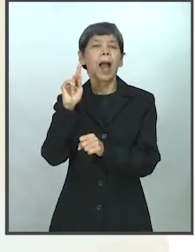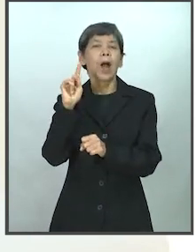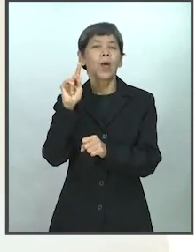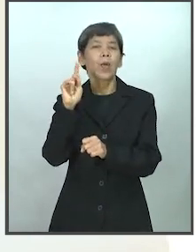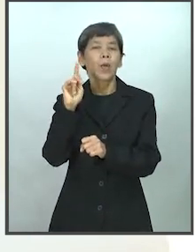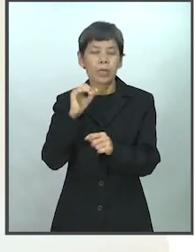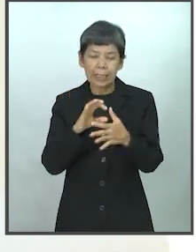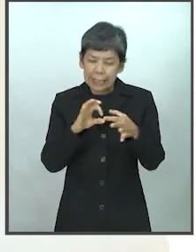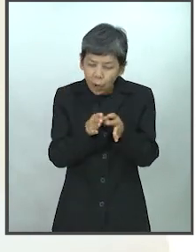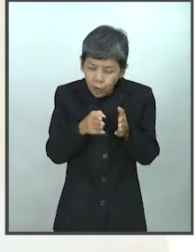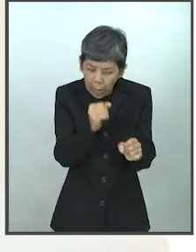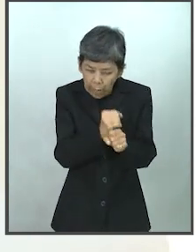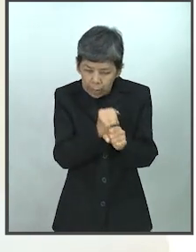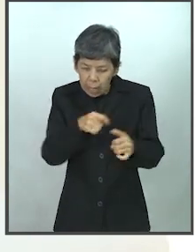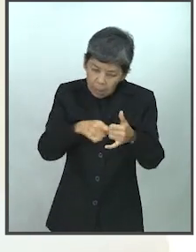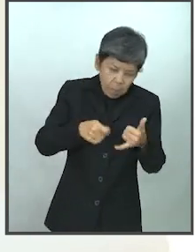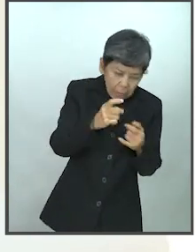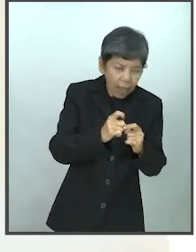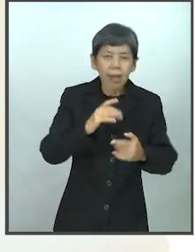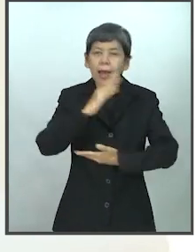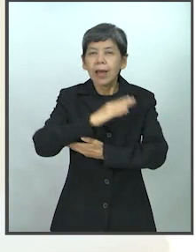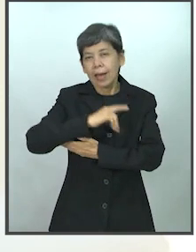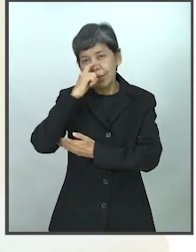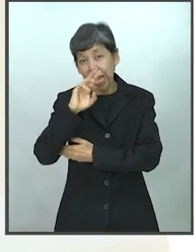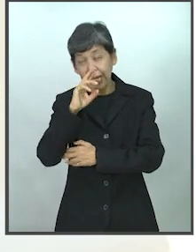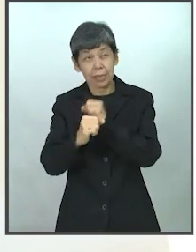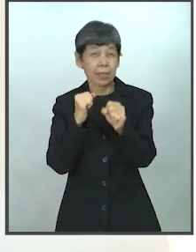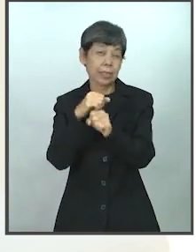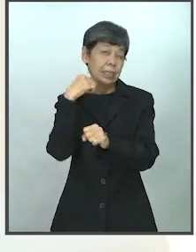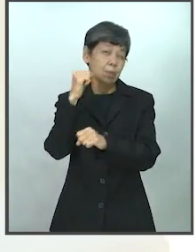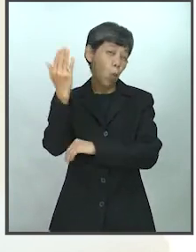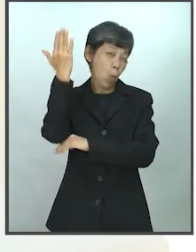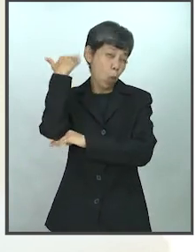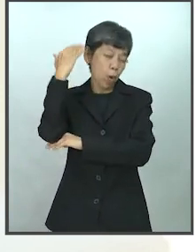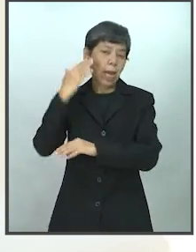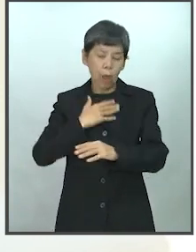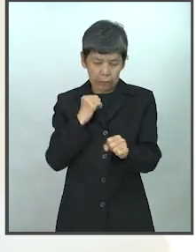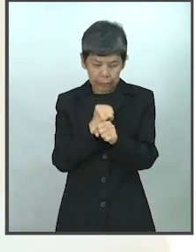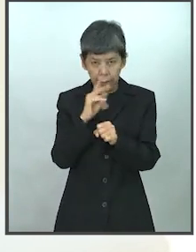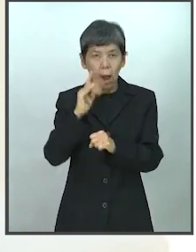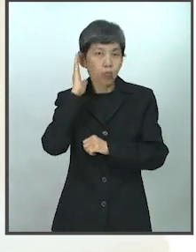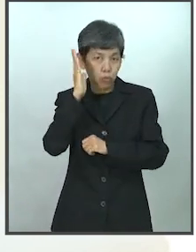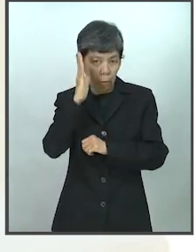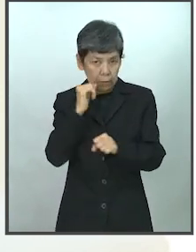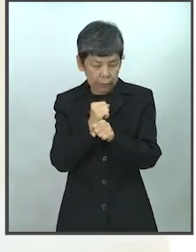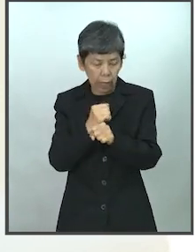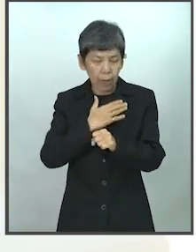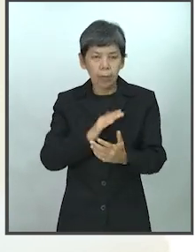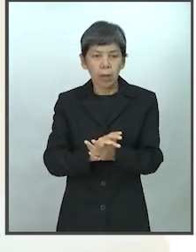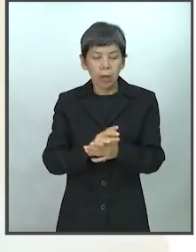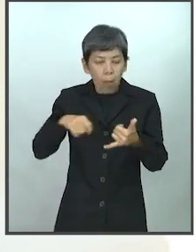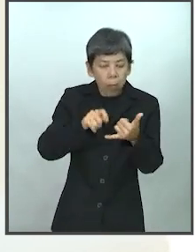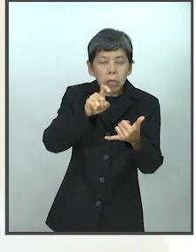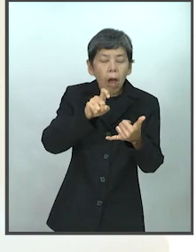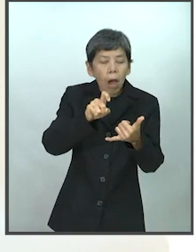อาชญากรรมอยู่ได้เนาะหนังสือพิมพ์ไทยรัฐ ครับ 10กว่าปีก่อนไปทำข่าวผู้ชายคนนึงถูกแทงต